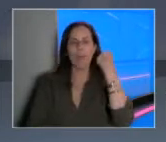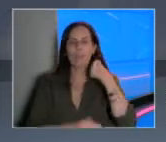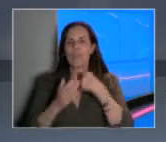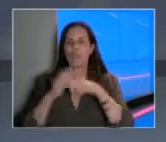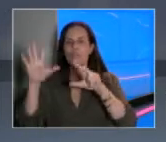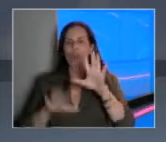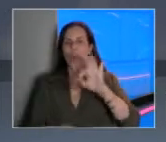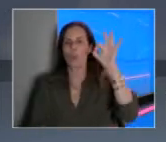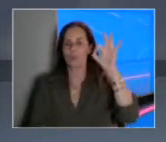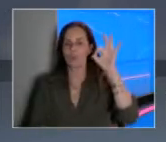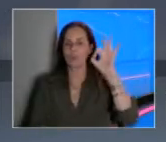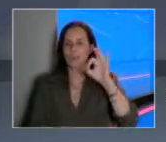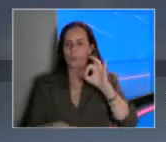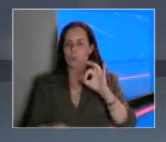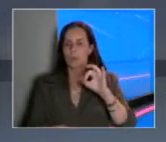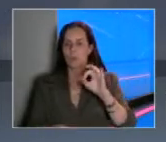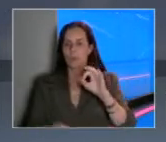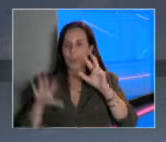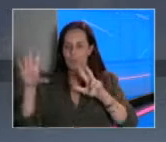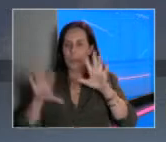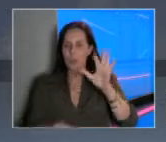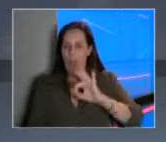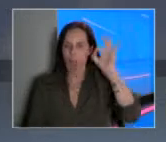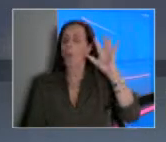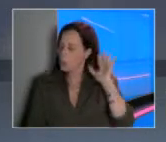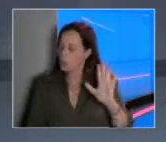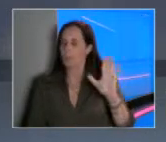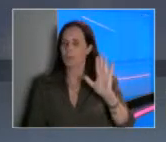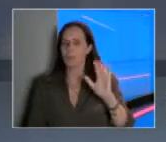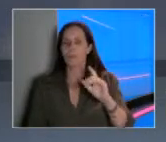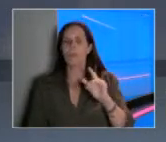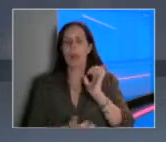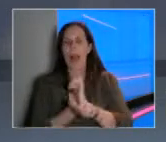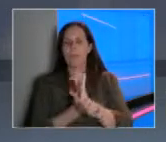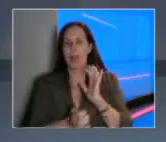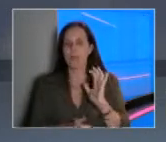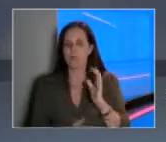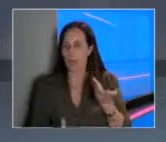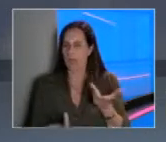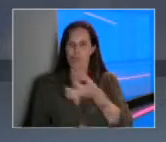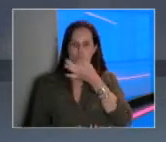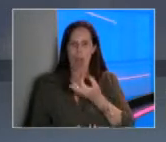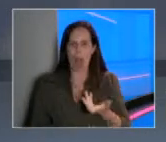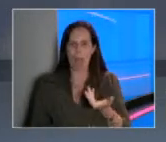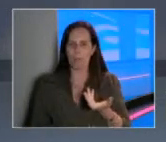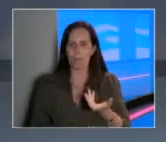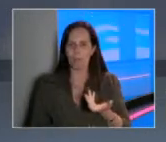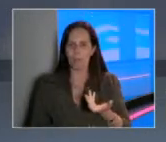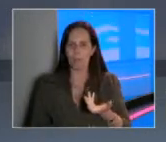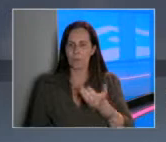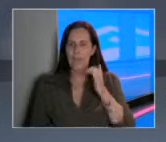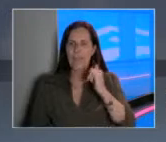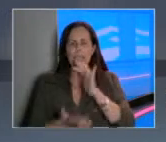עד 85%, 80, לא עד, כן, 85% מגובה הלוואה. אז השאלה, על